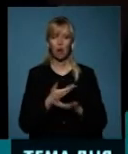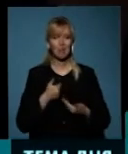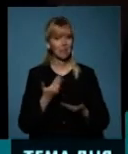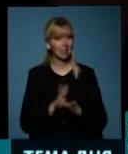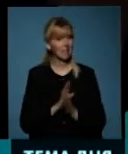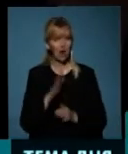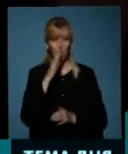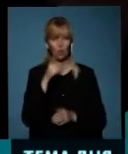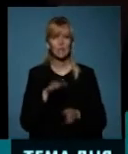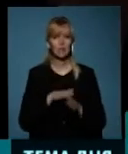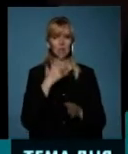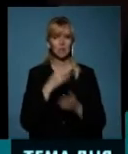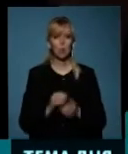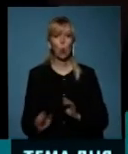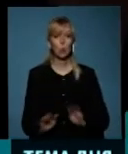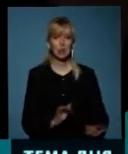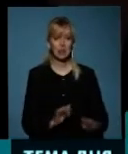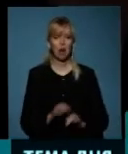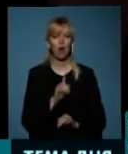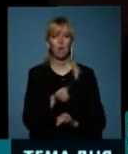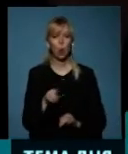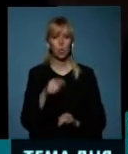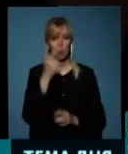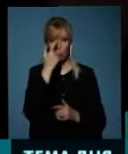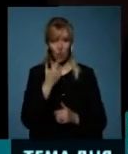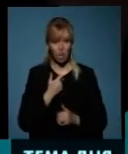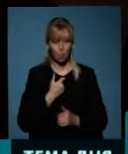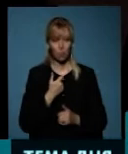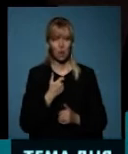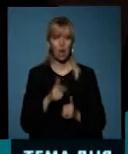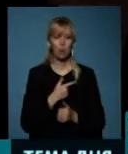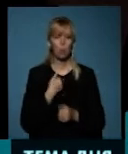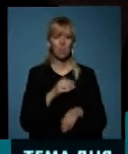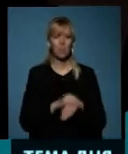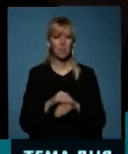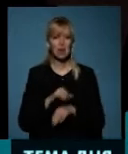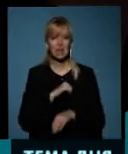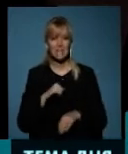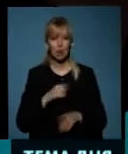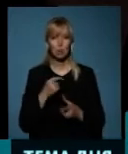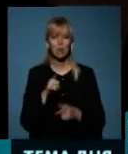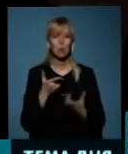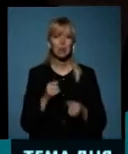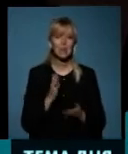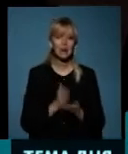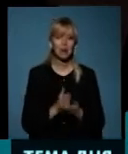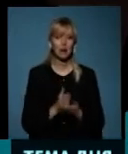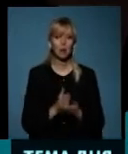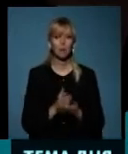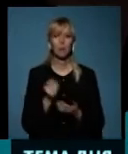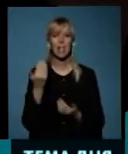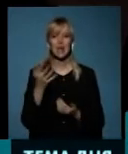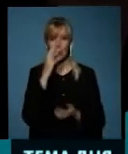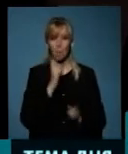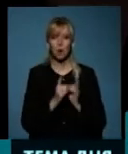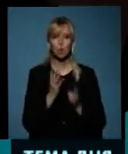вони, здійснюючи свою діяльність, вони повідомляють нам, або ми виявляємо самі для того, там, де є їм, на їхніх